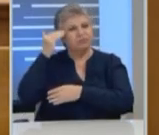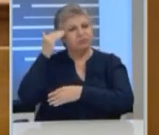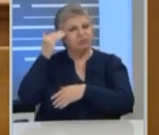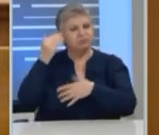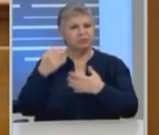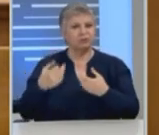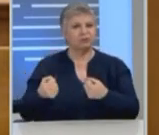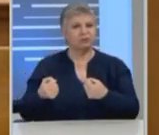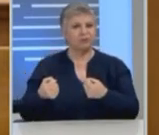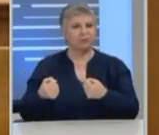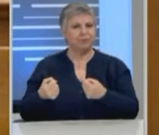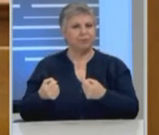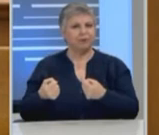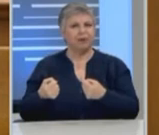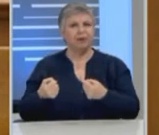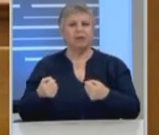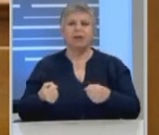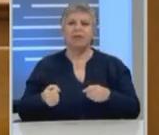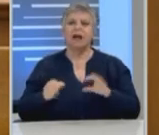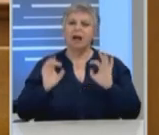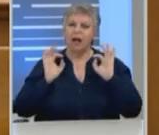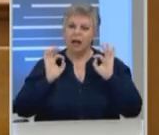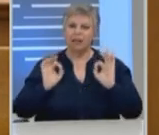Για την ακρίβεια πρόκειται για την πολιτική σας φαντασίωση.